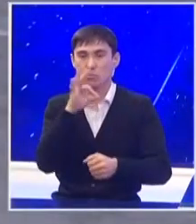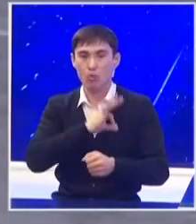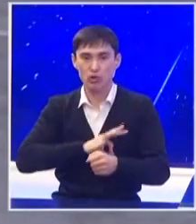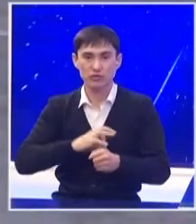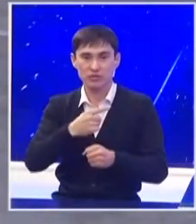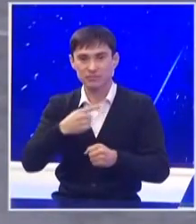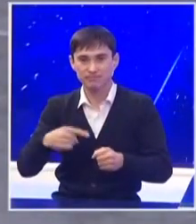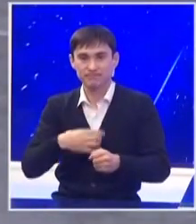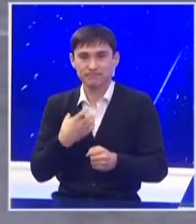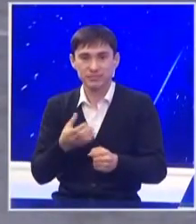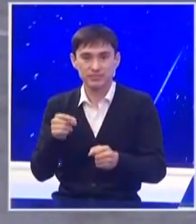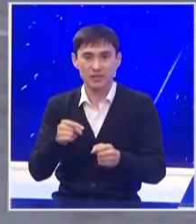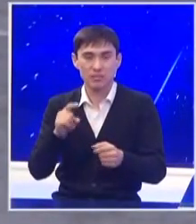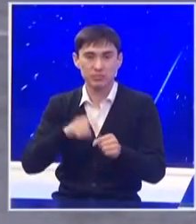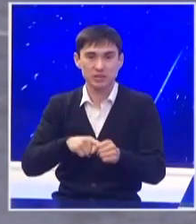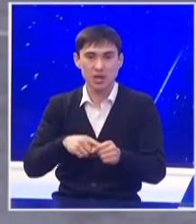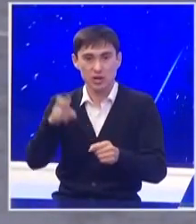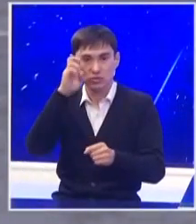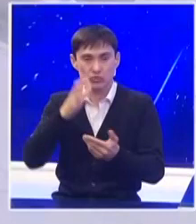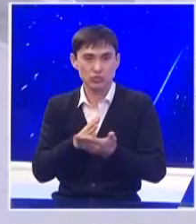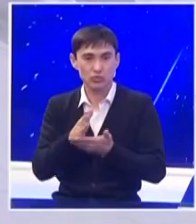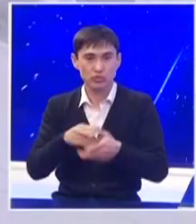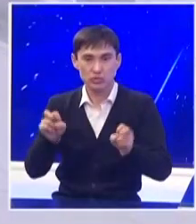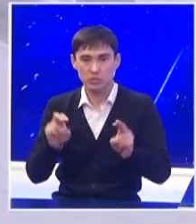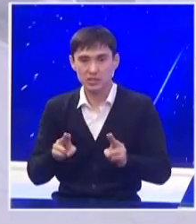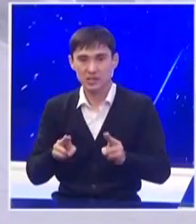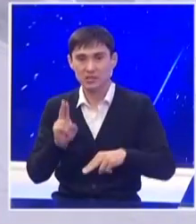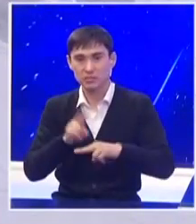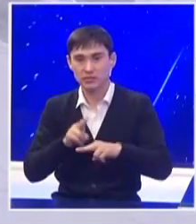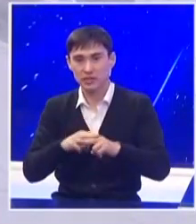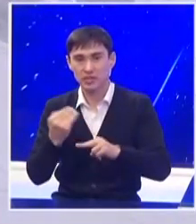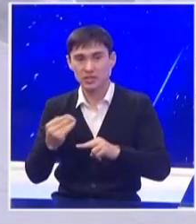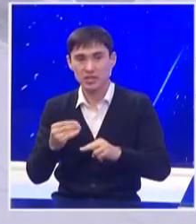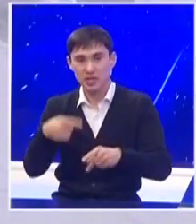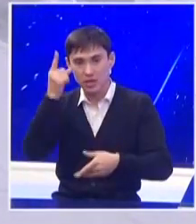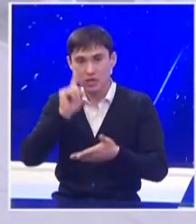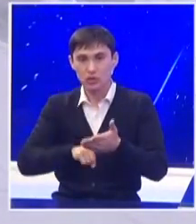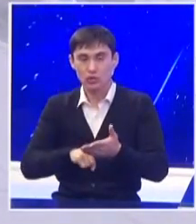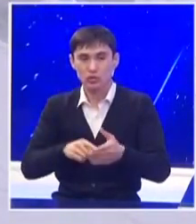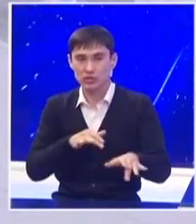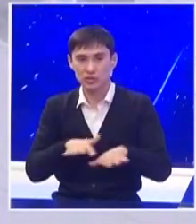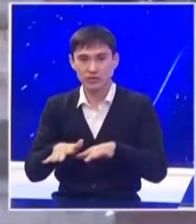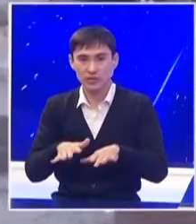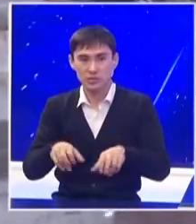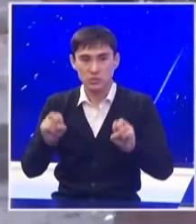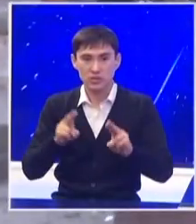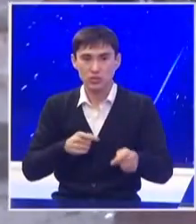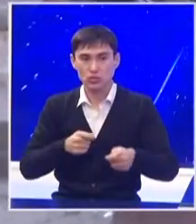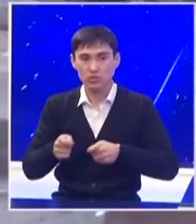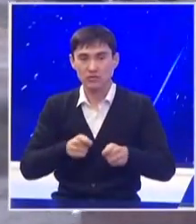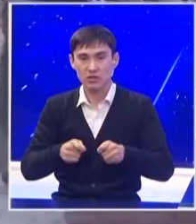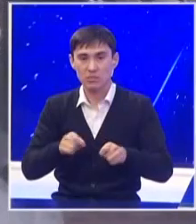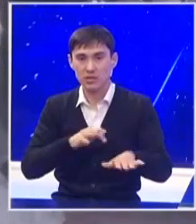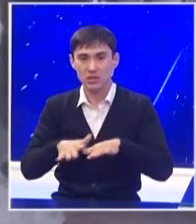пользующихся деструктивным контентом, государственные служащие, специалисты правоохранительной и религиозной сфере. Специалисты управления по